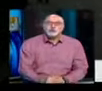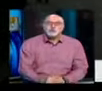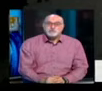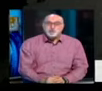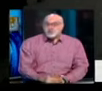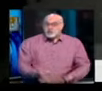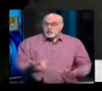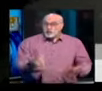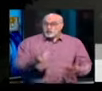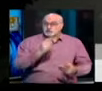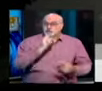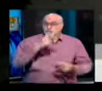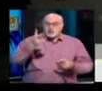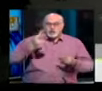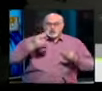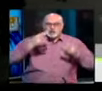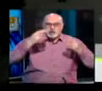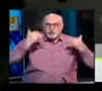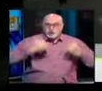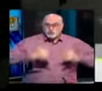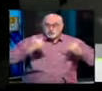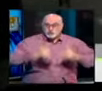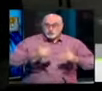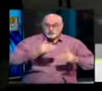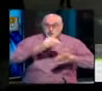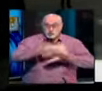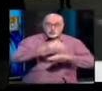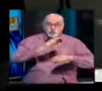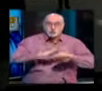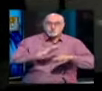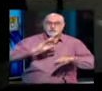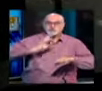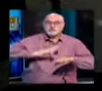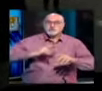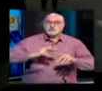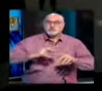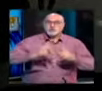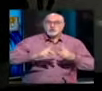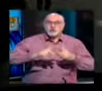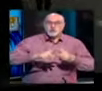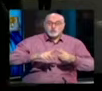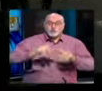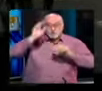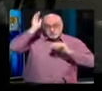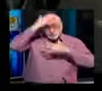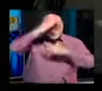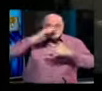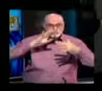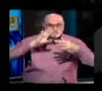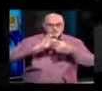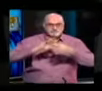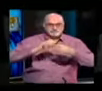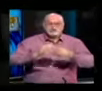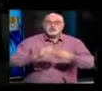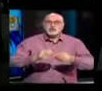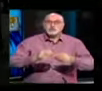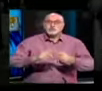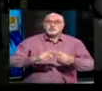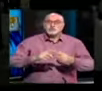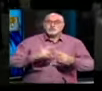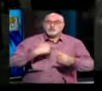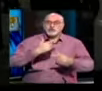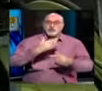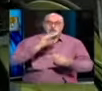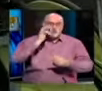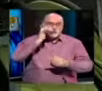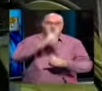الدولي لربما سيكتب، يعني سيكتب بالتاريخ الفلسطيني بمداد من الذهب حقيقة، ولن ينسى شعبنا الفلسطيني